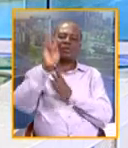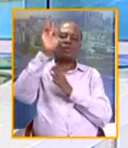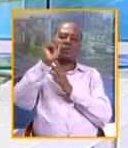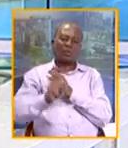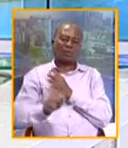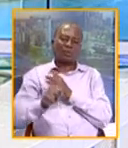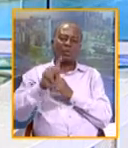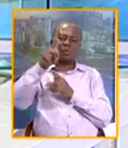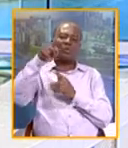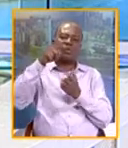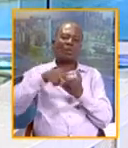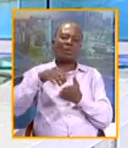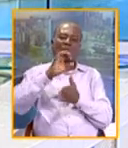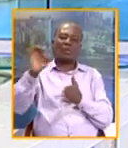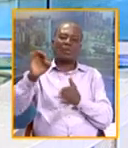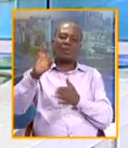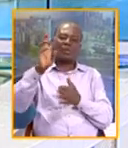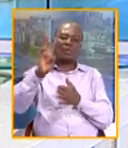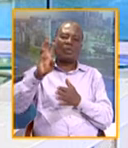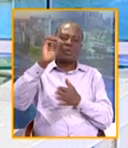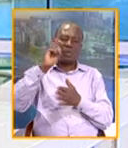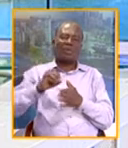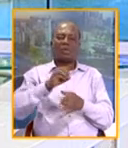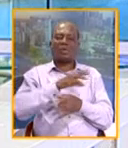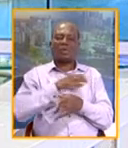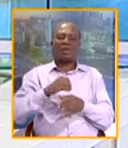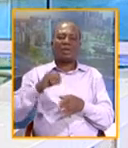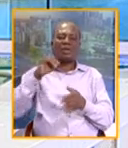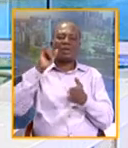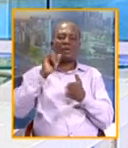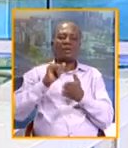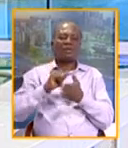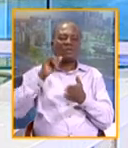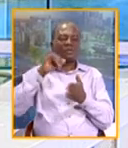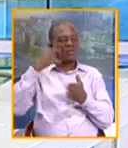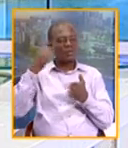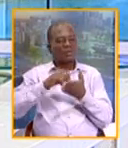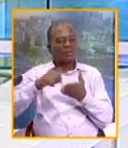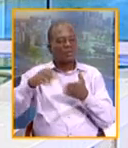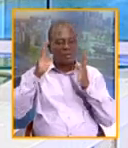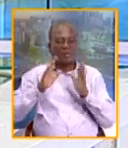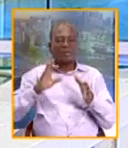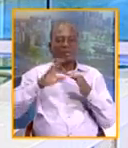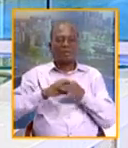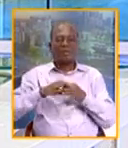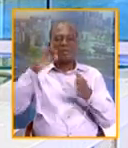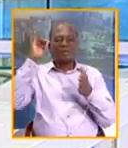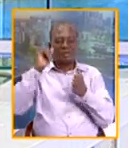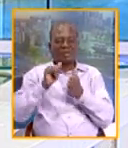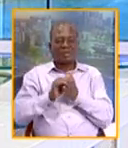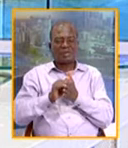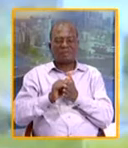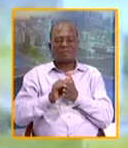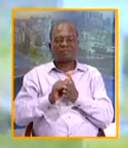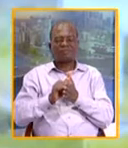national de paroliers vous le savez n'est plus mon seigneur pierre marie cottier qui sera inhumé le mardi 4 toute la côte d'ivoire salue la mémoire de cette personnalité